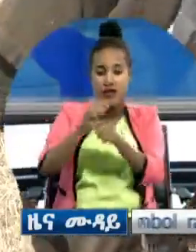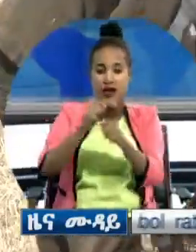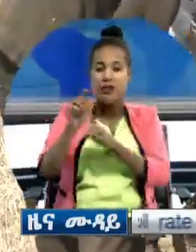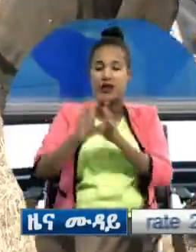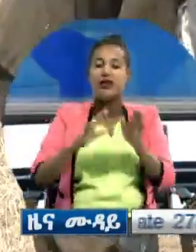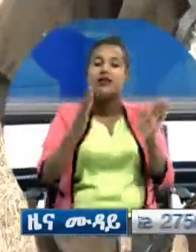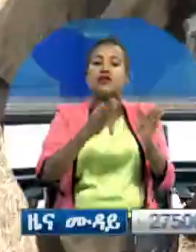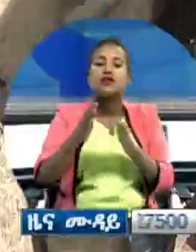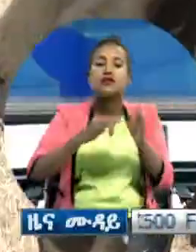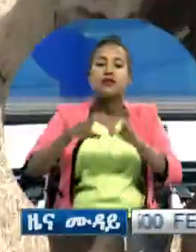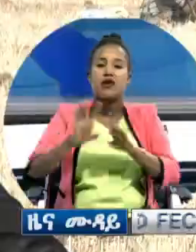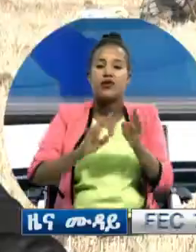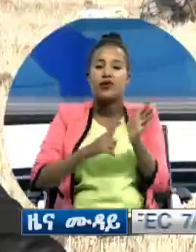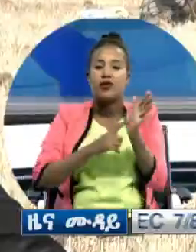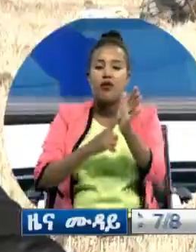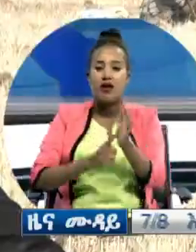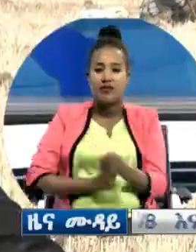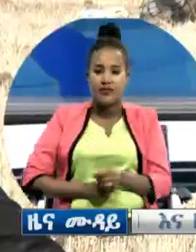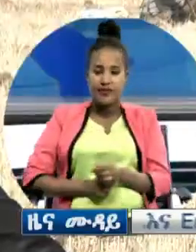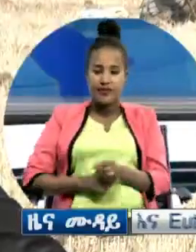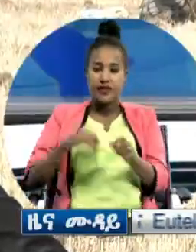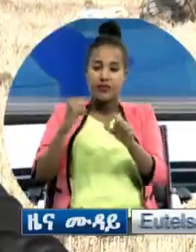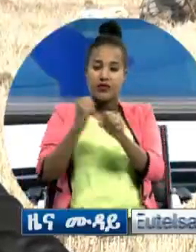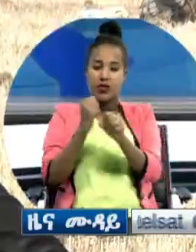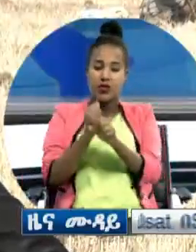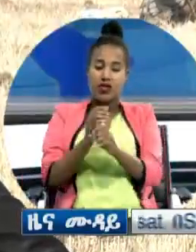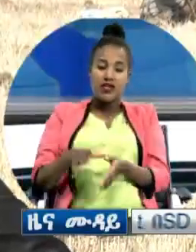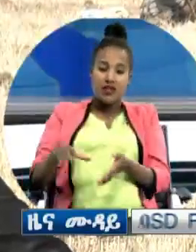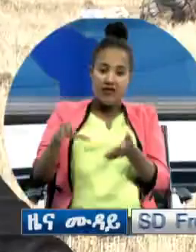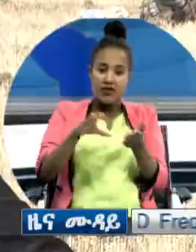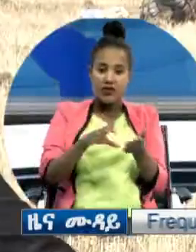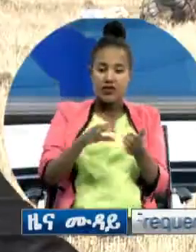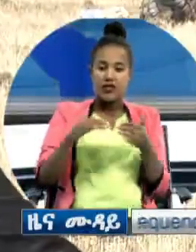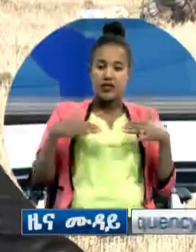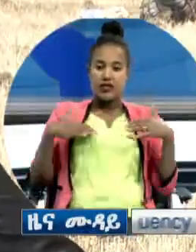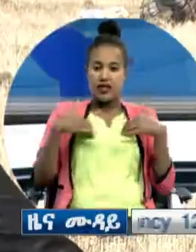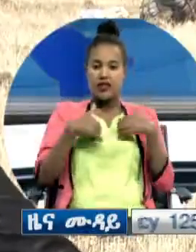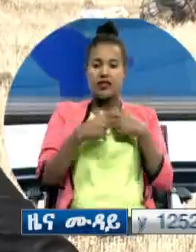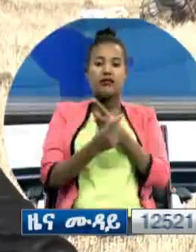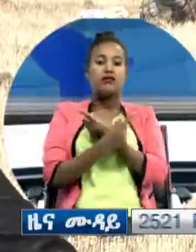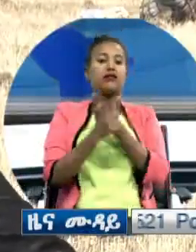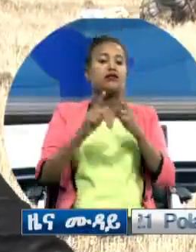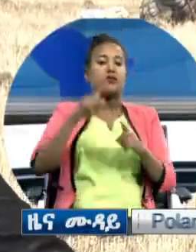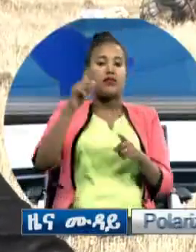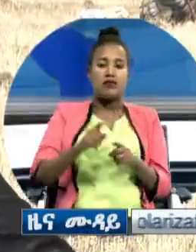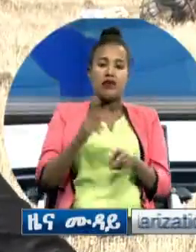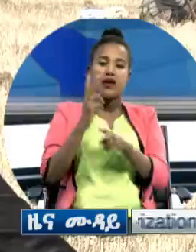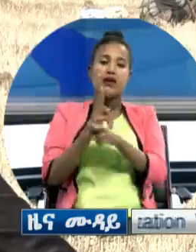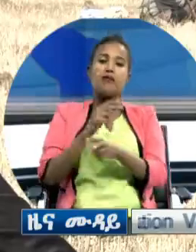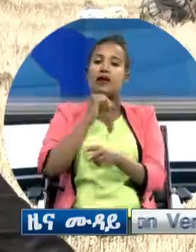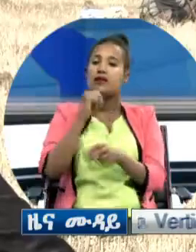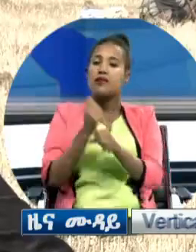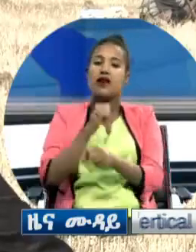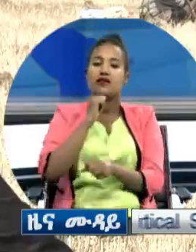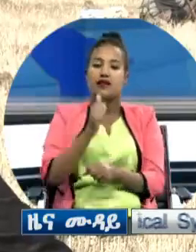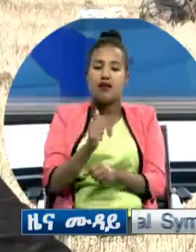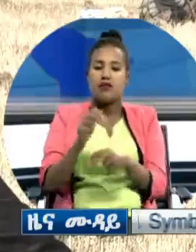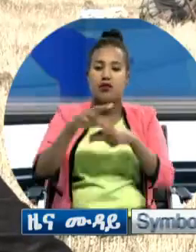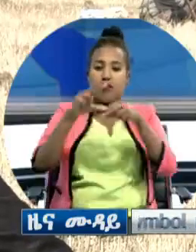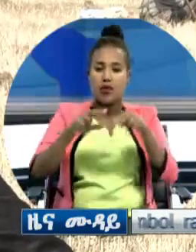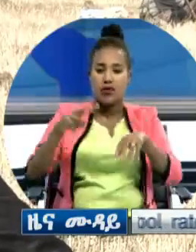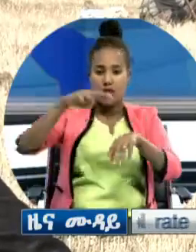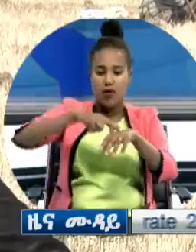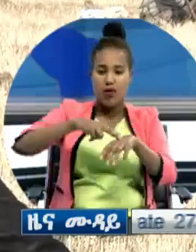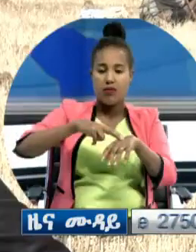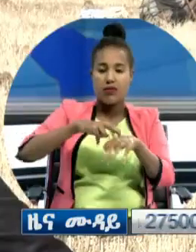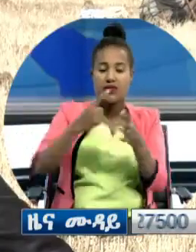ዝግጅት መደረጉን ጠቁመዋል። የሚሰሩበት ተፋሰሶች ከእንስሳት ንክኪ ነጻ መሆን አለባቸው ነው። በቃ የማይጠብቅ አንሰራም ነው እንደ ግብርና ቢሮ የተያዙ አቋማት።